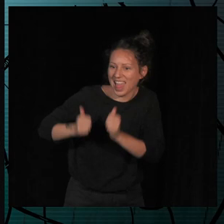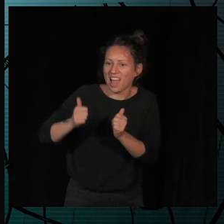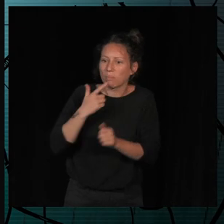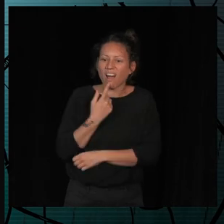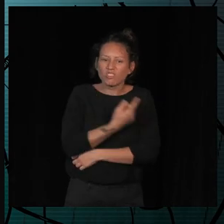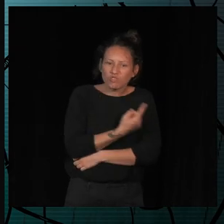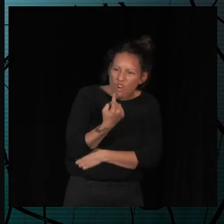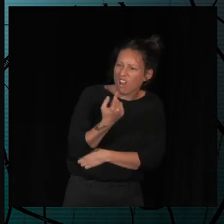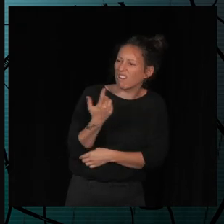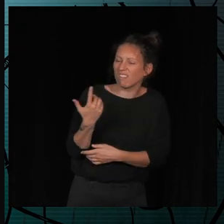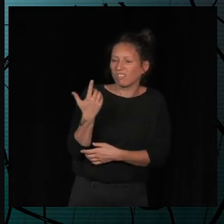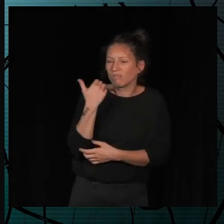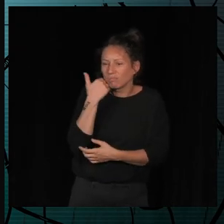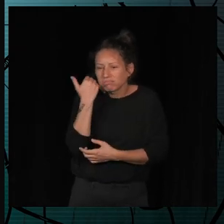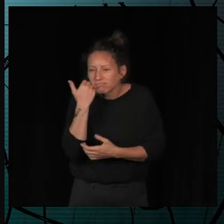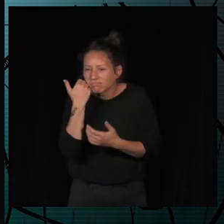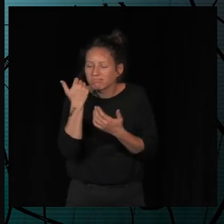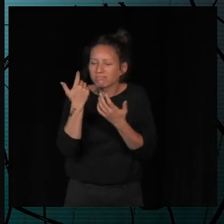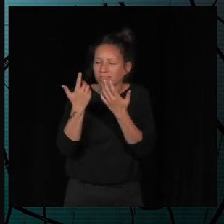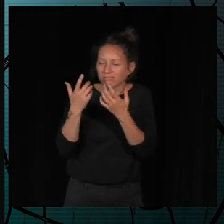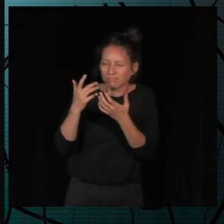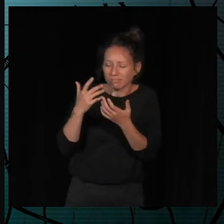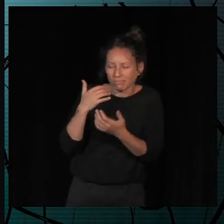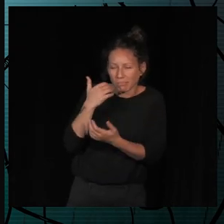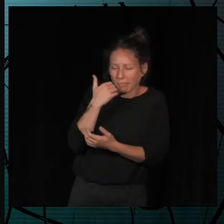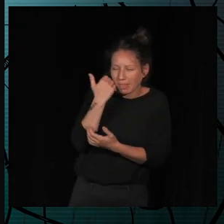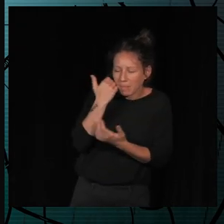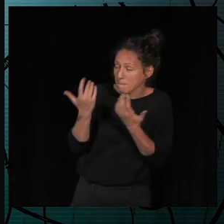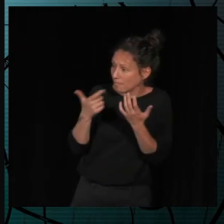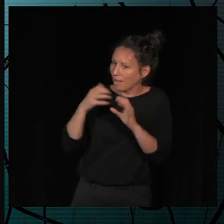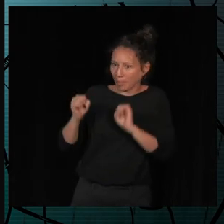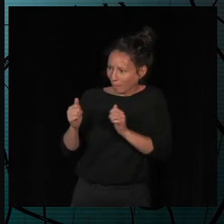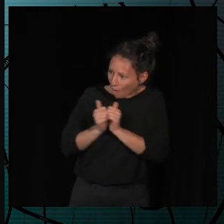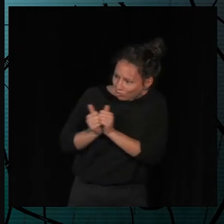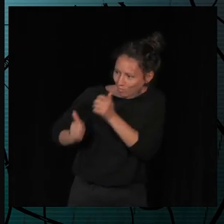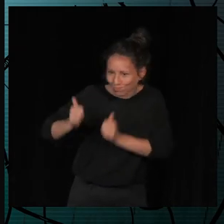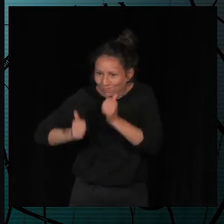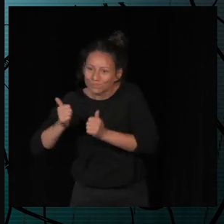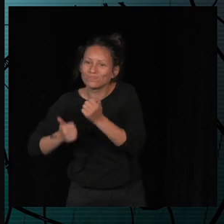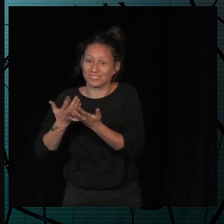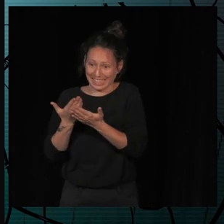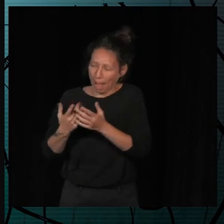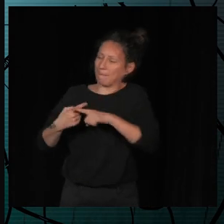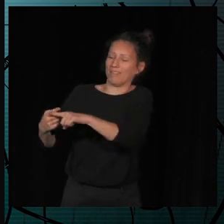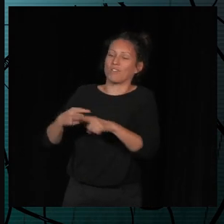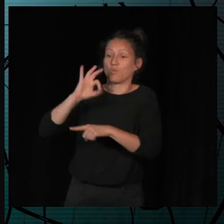chambre une pratique individuelle et là c'est tout le rôle des des bibliothèques et des médiates c'est que à mon sens de pouvoir remettre ce collectif là de